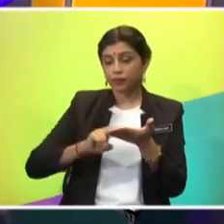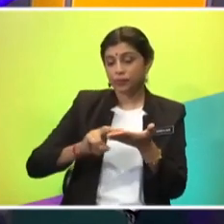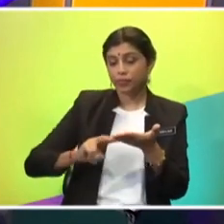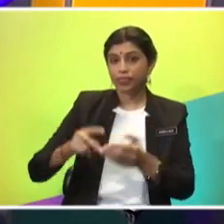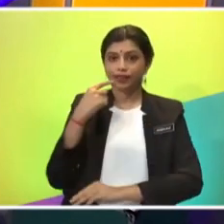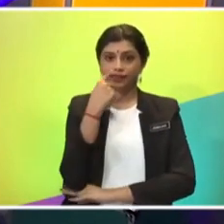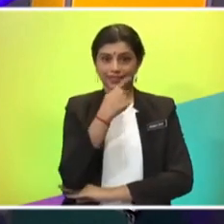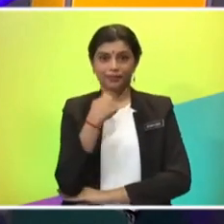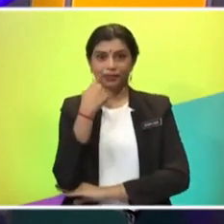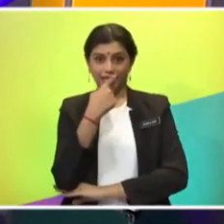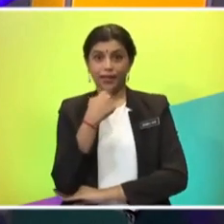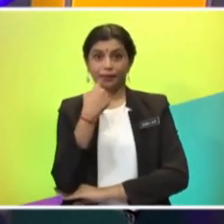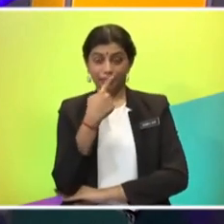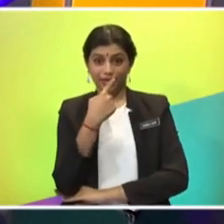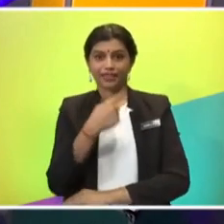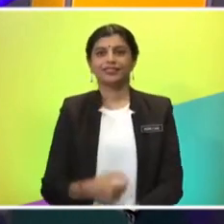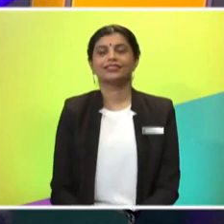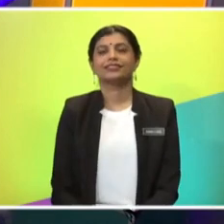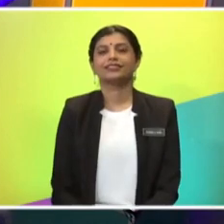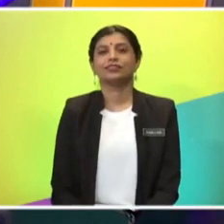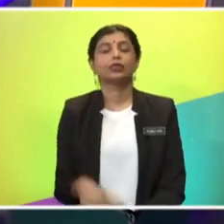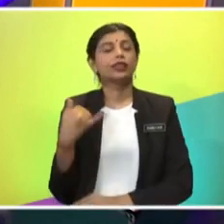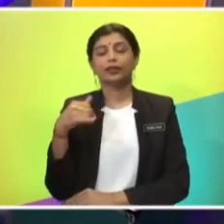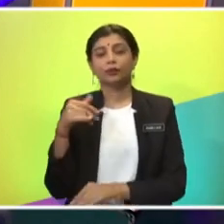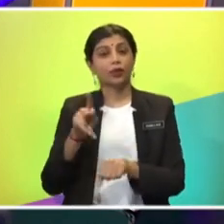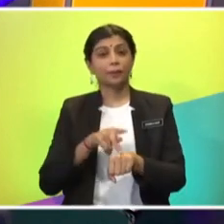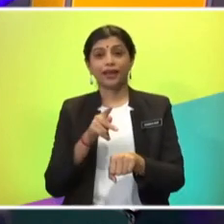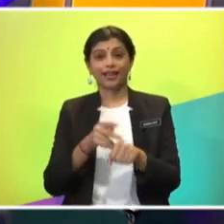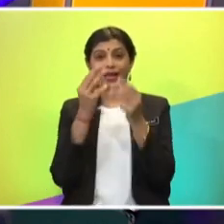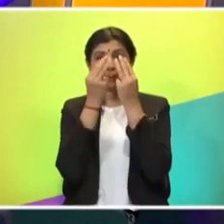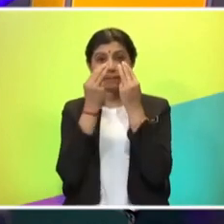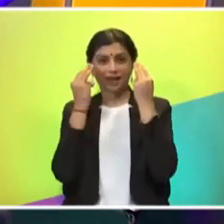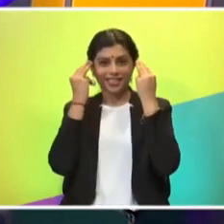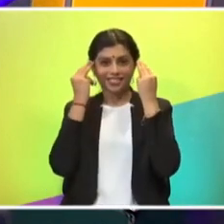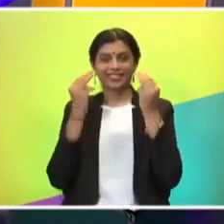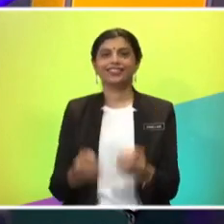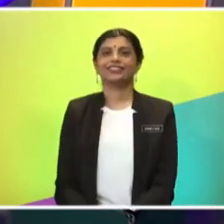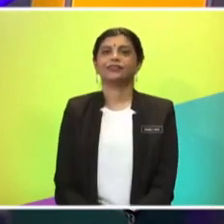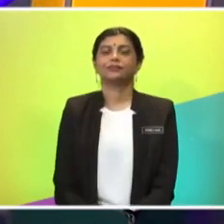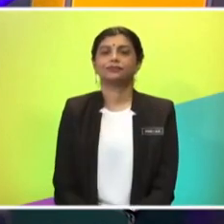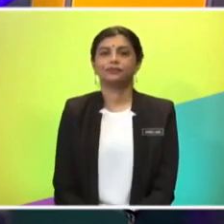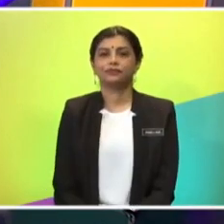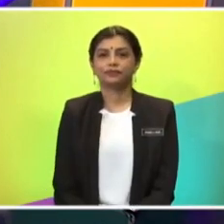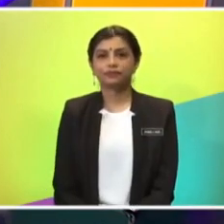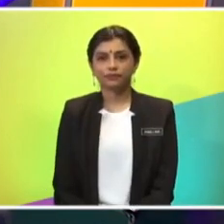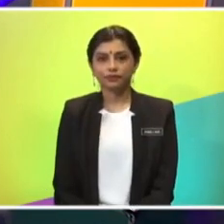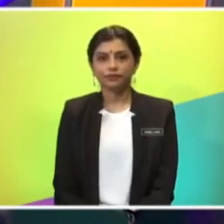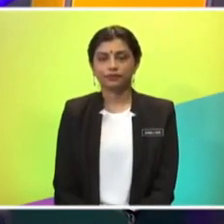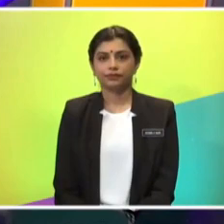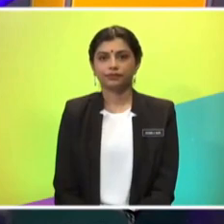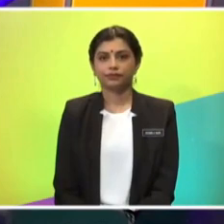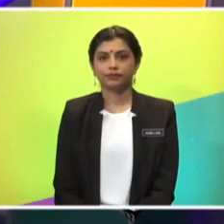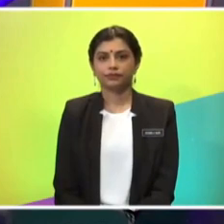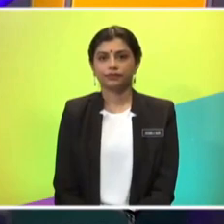yang disampaikan dan juga apa yang kita perkatakan. Dan disebabkan itu jugalah kita dibenarkan untuk memakai pelitup muka, tetapi